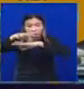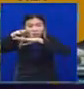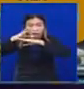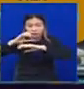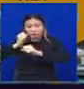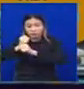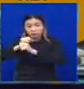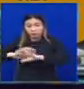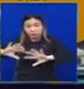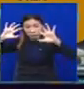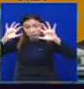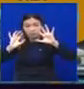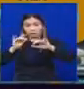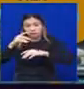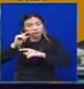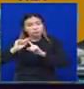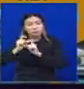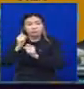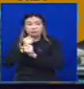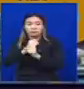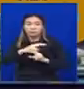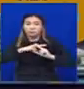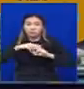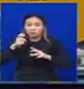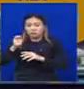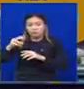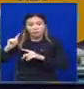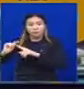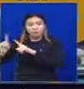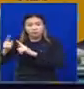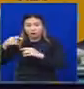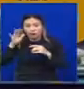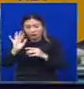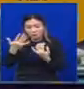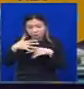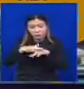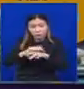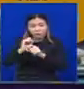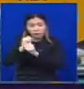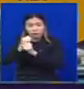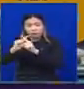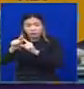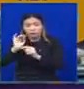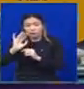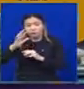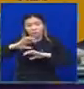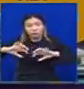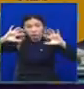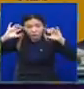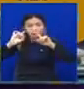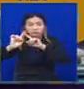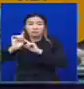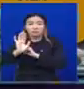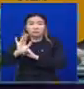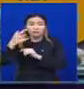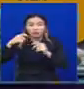ราชการรัฐวิสาหกิจหรือองค์กรท้องถิ่นไม่รับหรือแทรกแซงก้าวกายสัมปทานของรัฐหรือเป็นคู่สัญญ